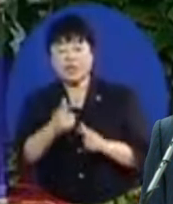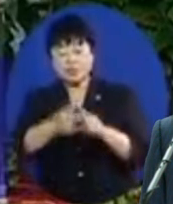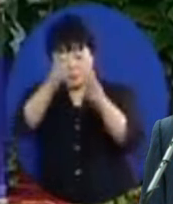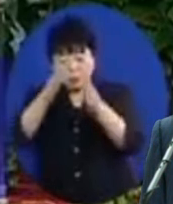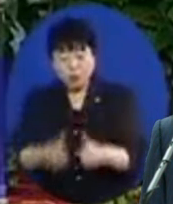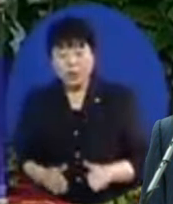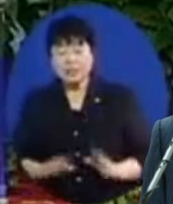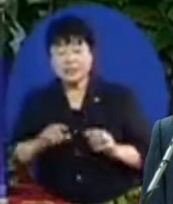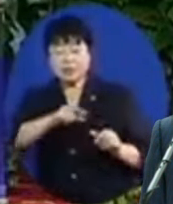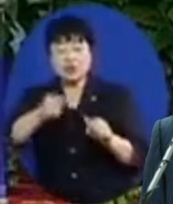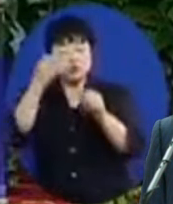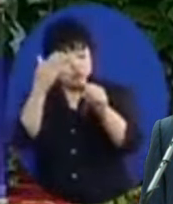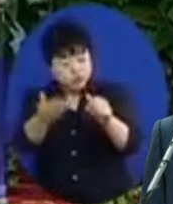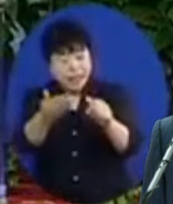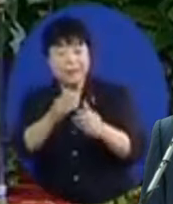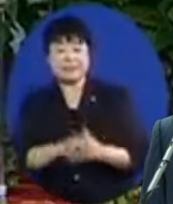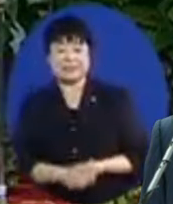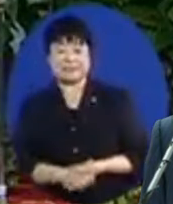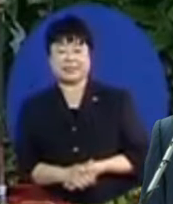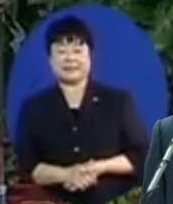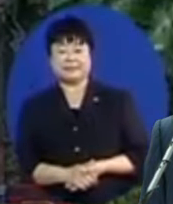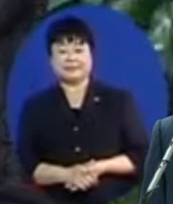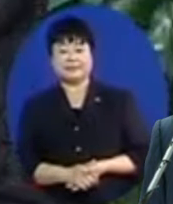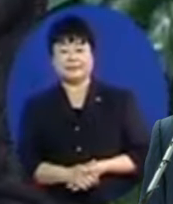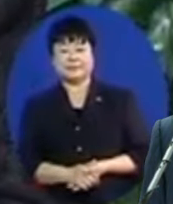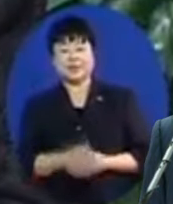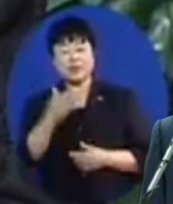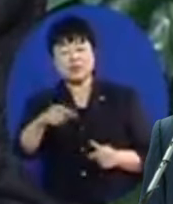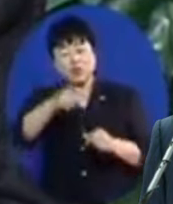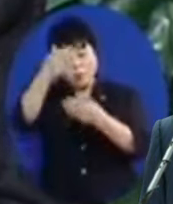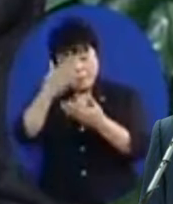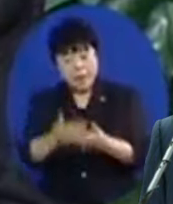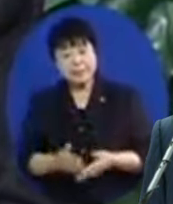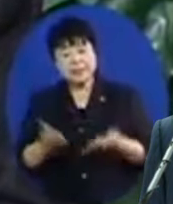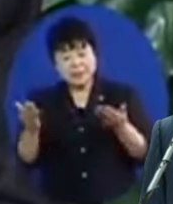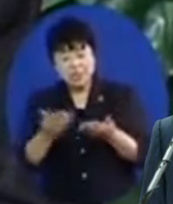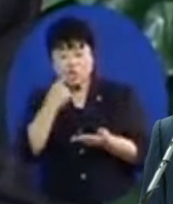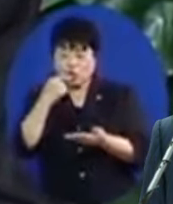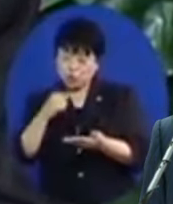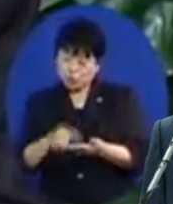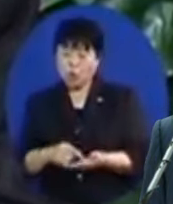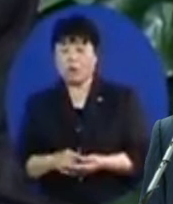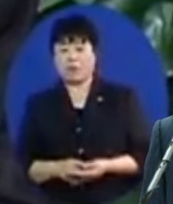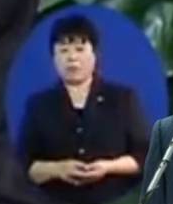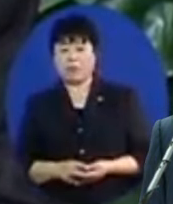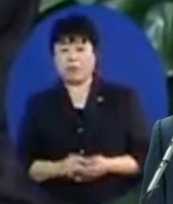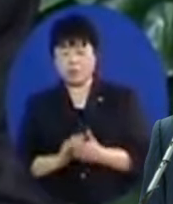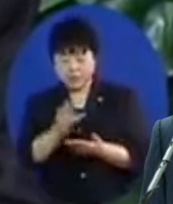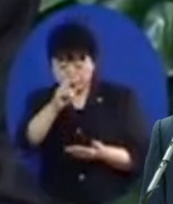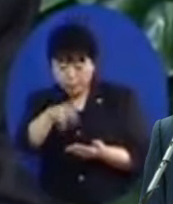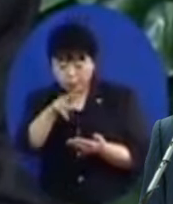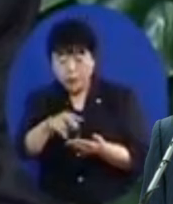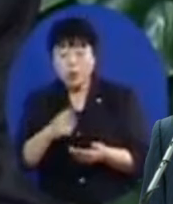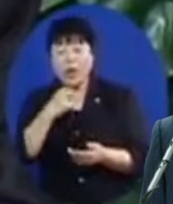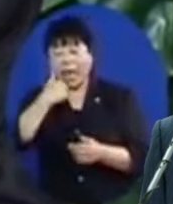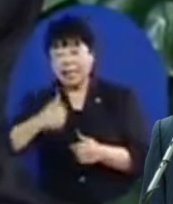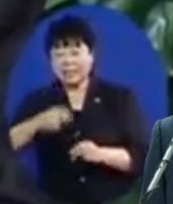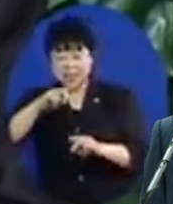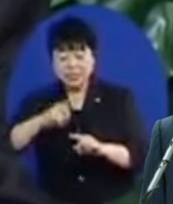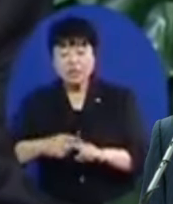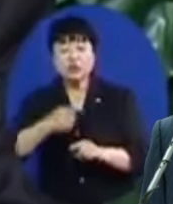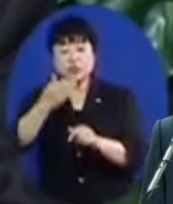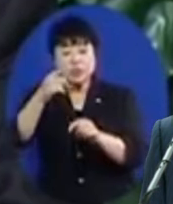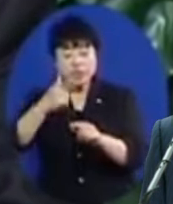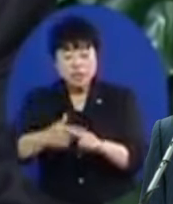세상에 구원을 받게 하려 하십니다. 여러분 구원받는 일이 얼마나 쉽습니까? 이 성경에 독생자를 주셨으니는